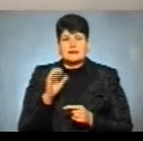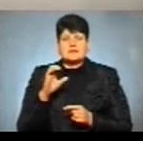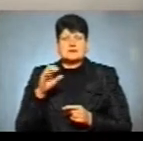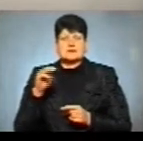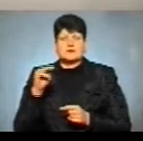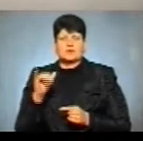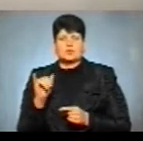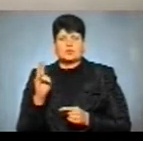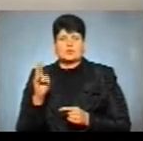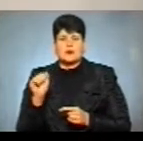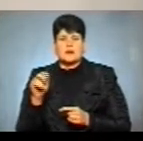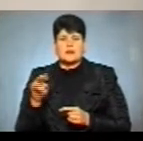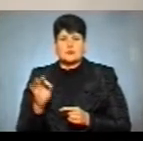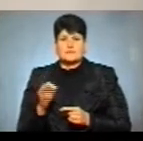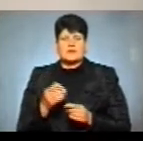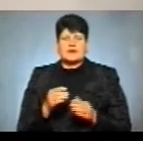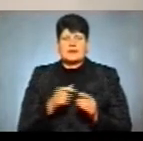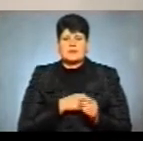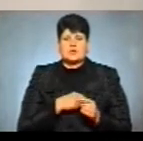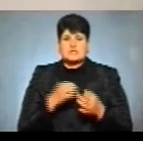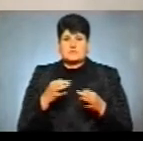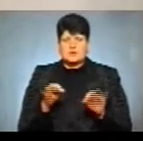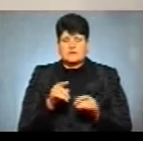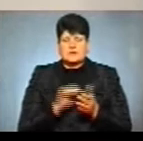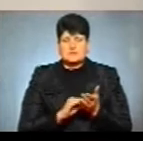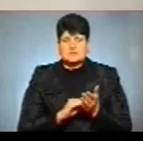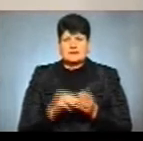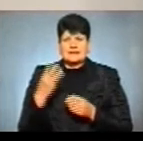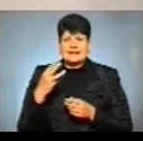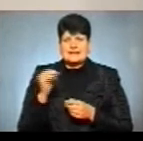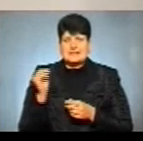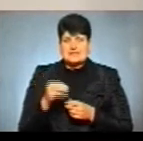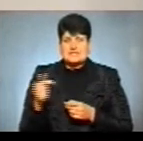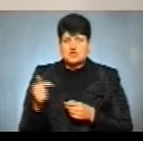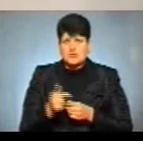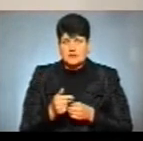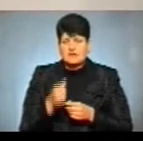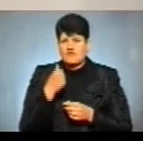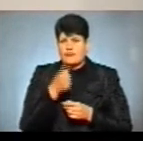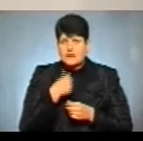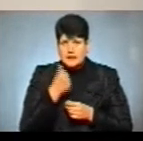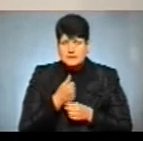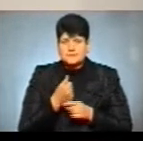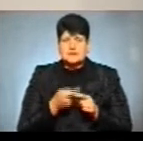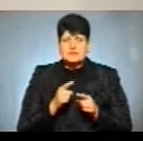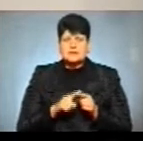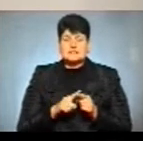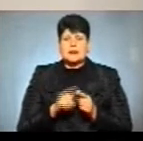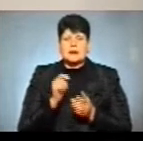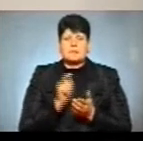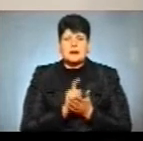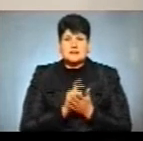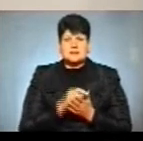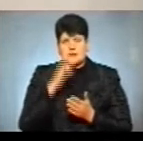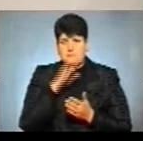Стукало, депутат від «Свободи». Він задекларував лише 30 тисяч гривень на рік. Це пенсія батька